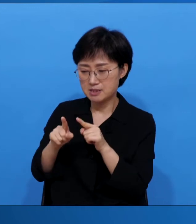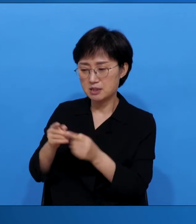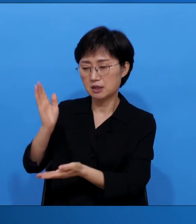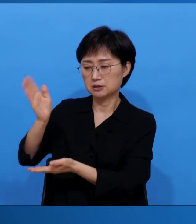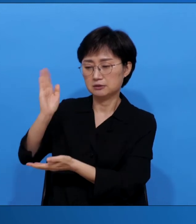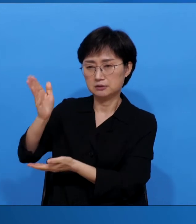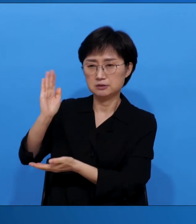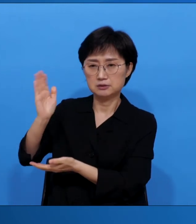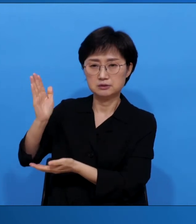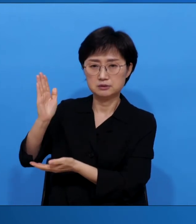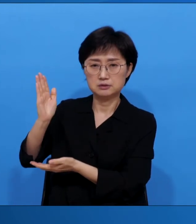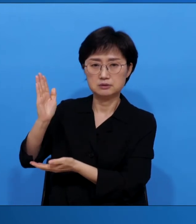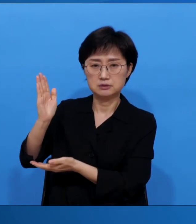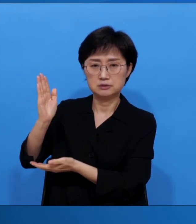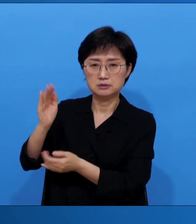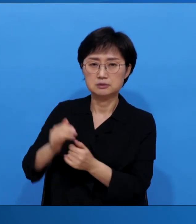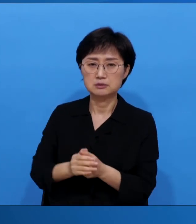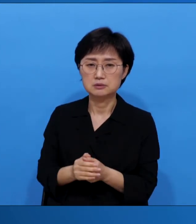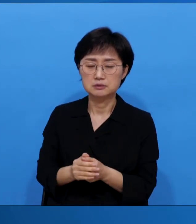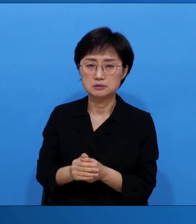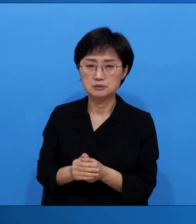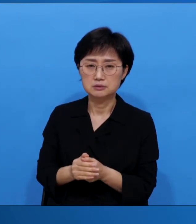말이에요. 근데 이제